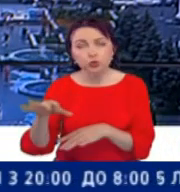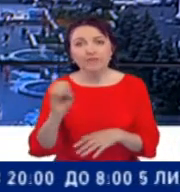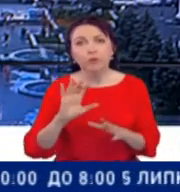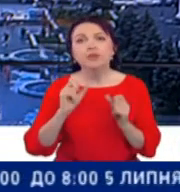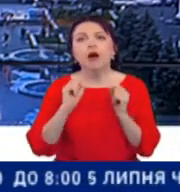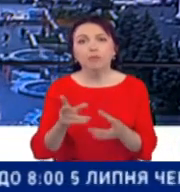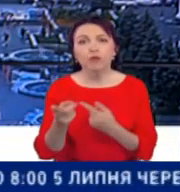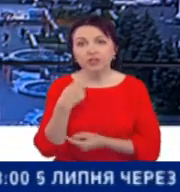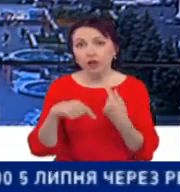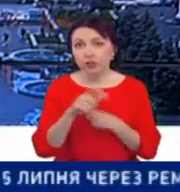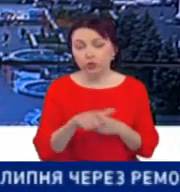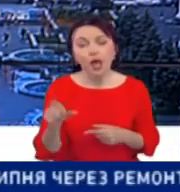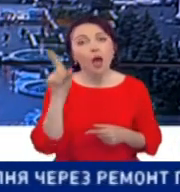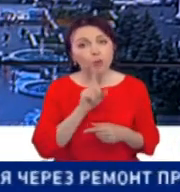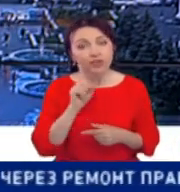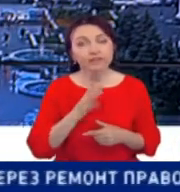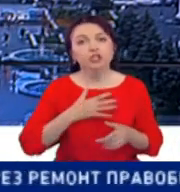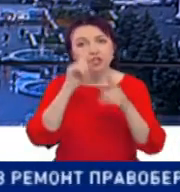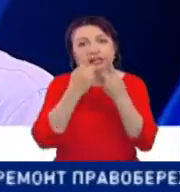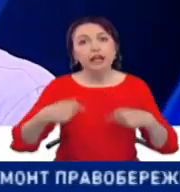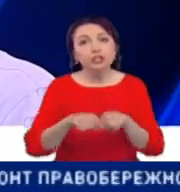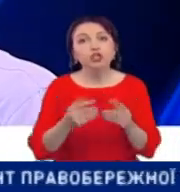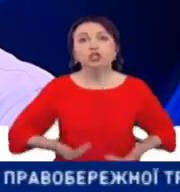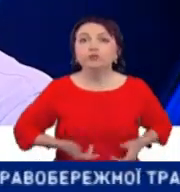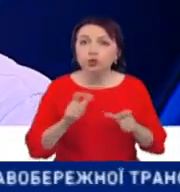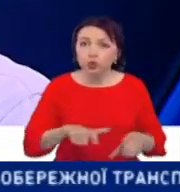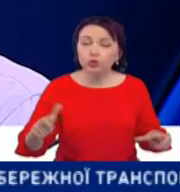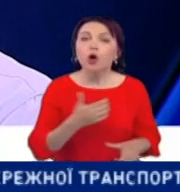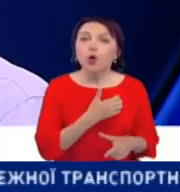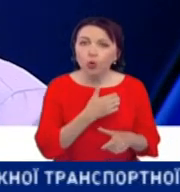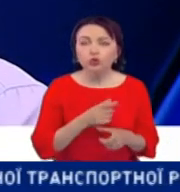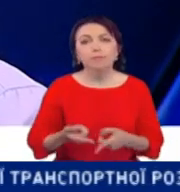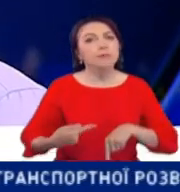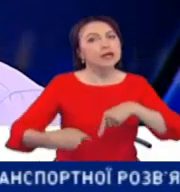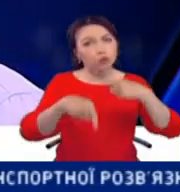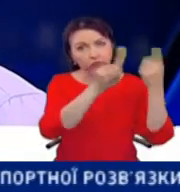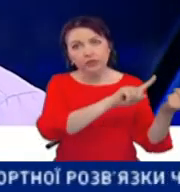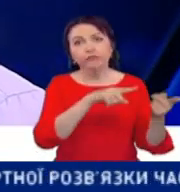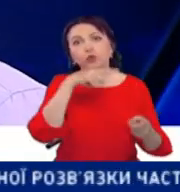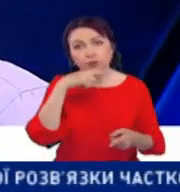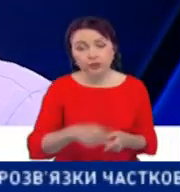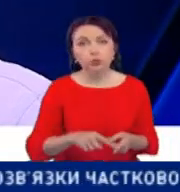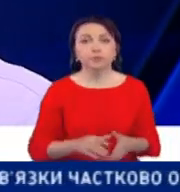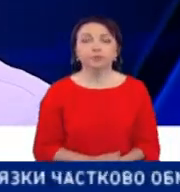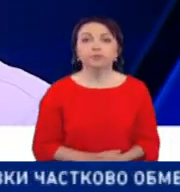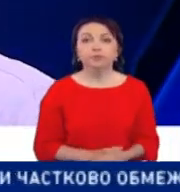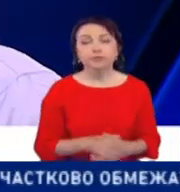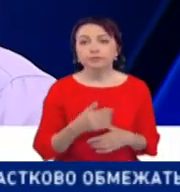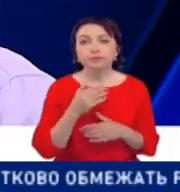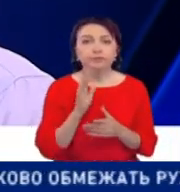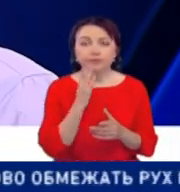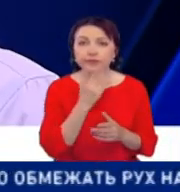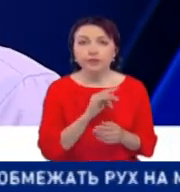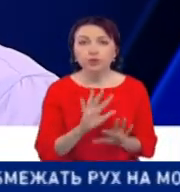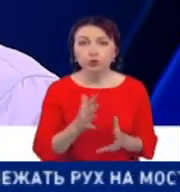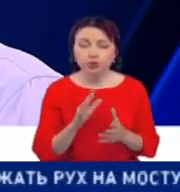людей? Поки ще в нашій країні живуть люди, які хочуть мігрувати в Росію... Не дуже вірно,